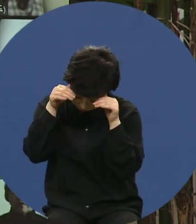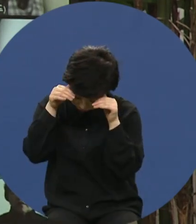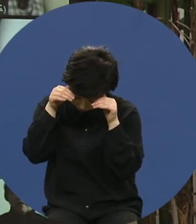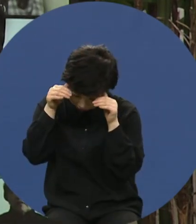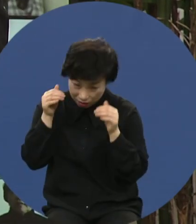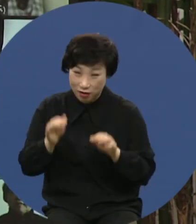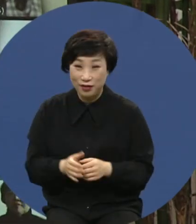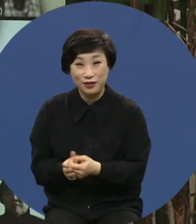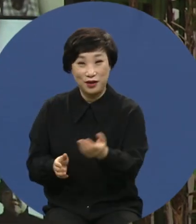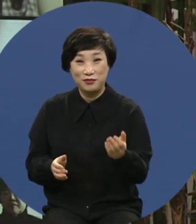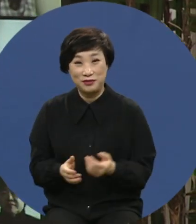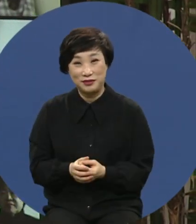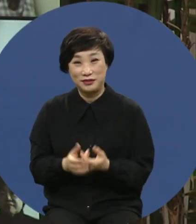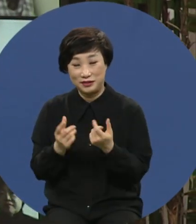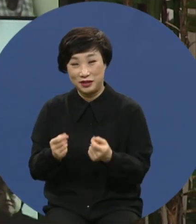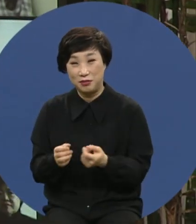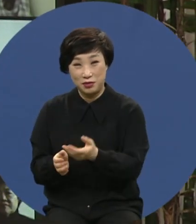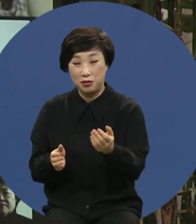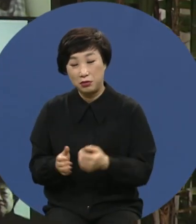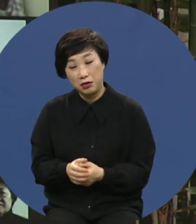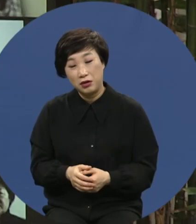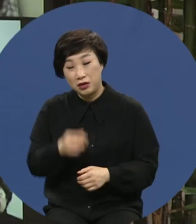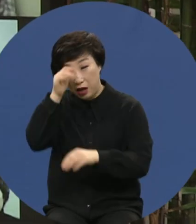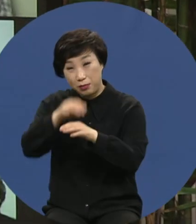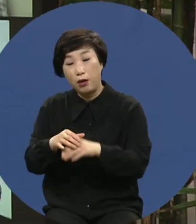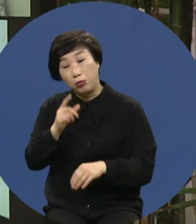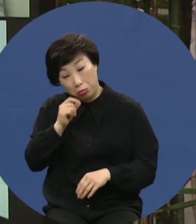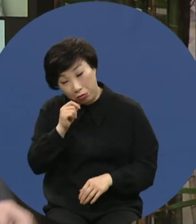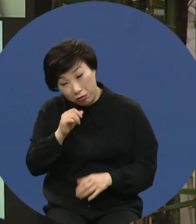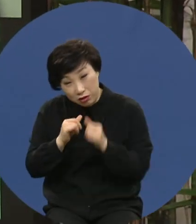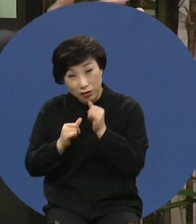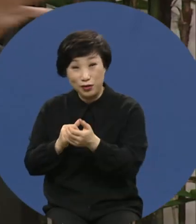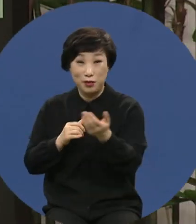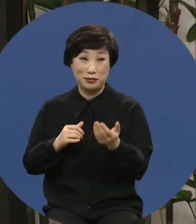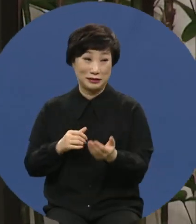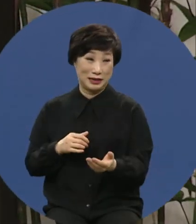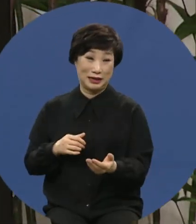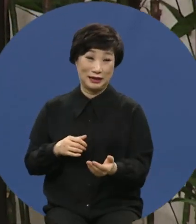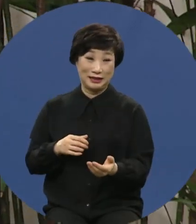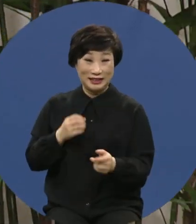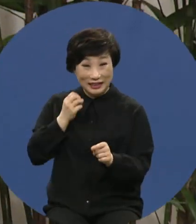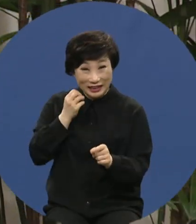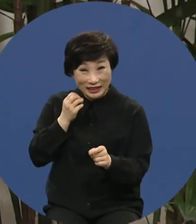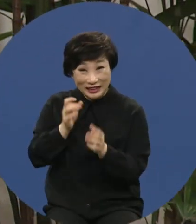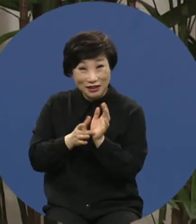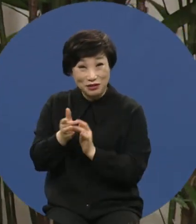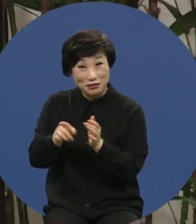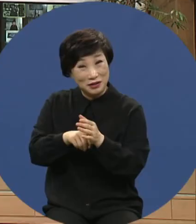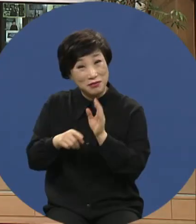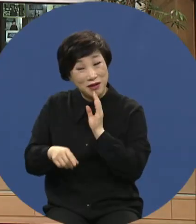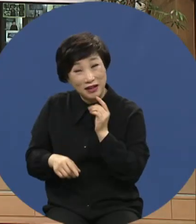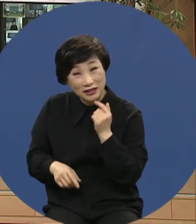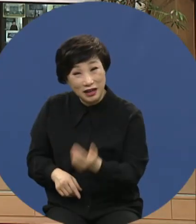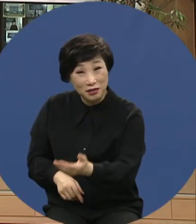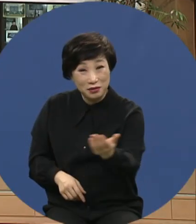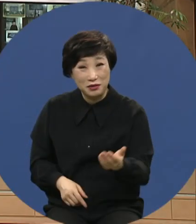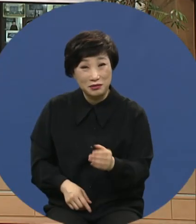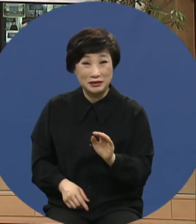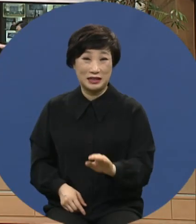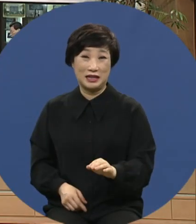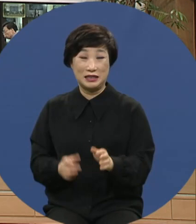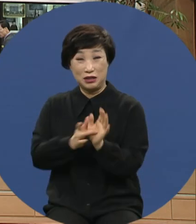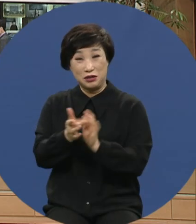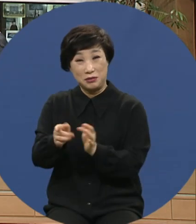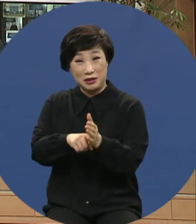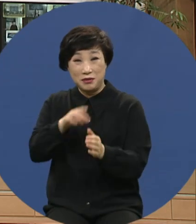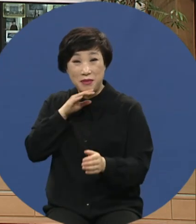못 먹은 강아지처럼 그냥 꾸벅꾸벅 졸고 앉았고, 이 사람이 무슨 예수 믿는 사람이야? 응? 이 사람이